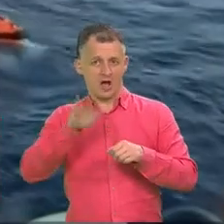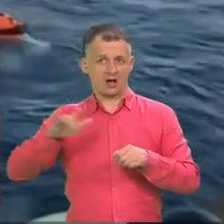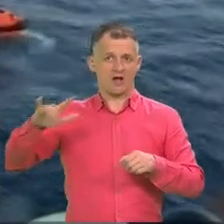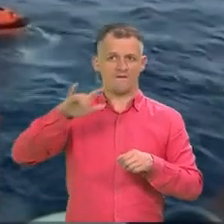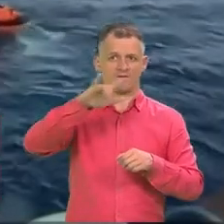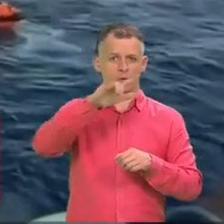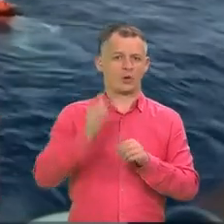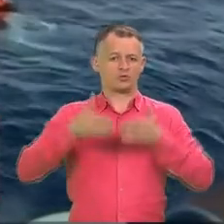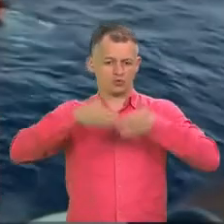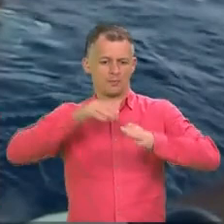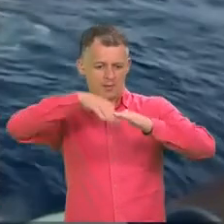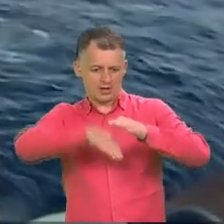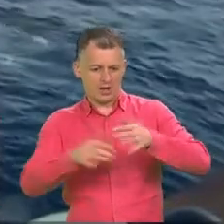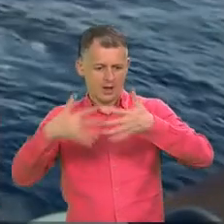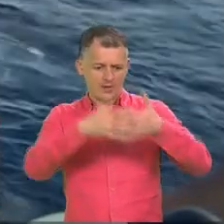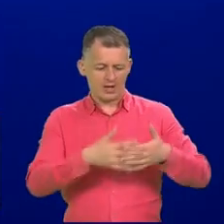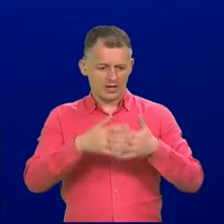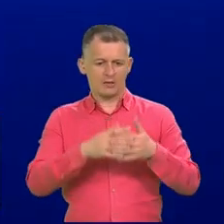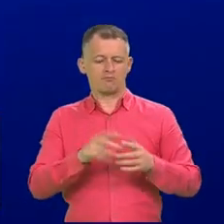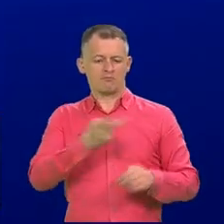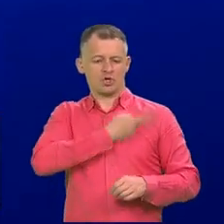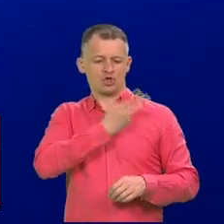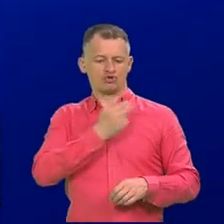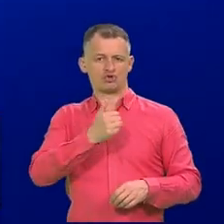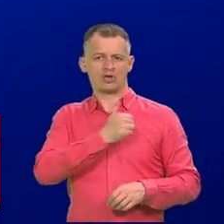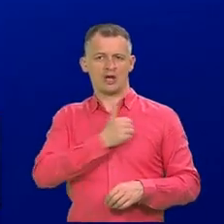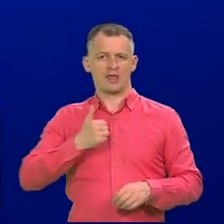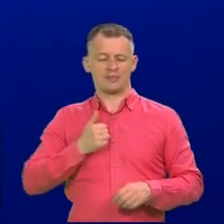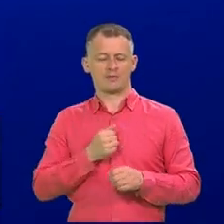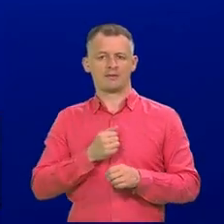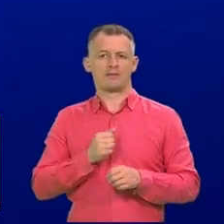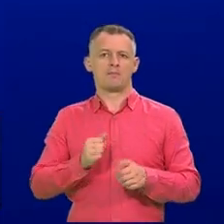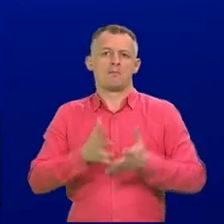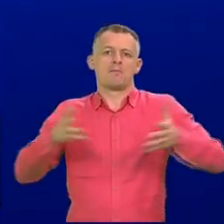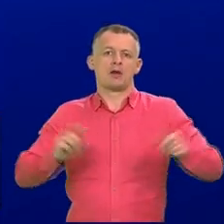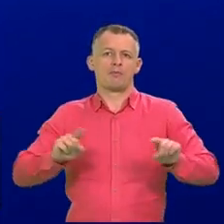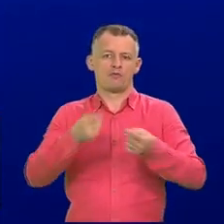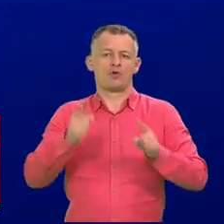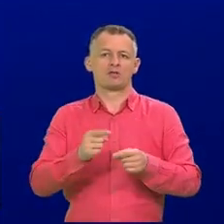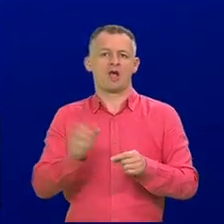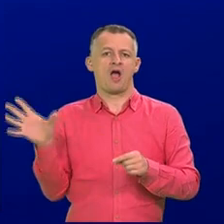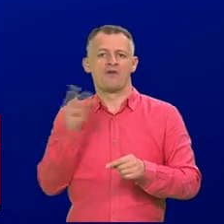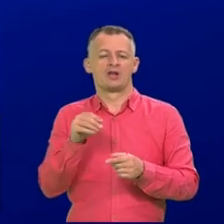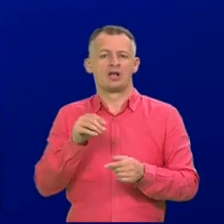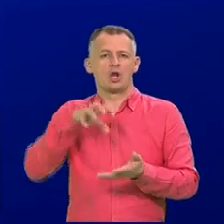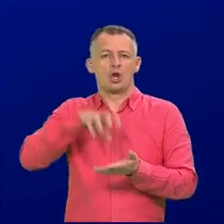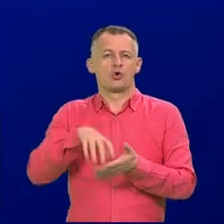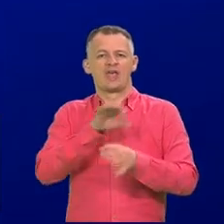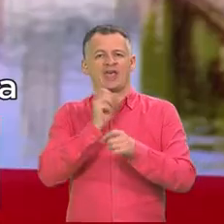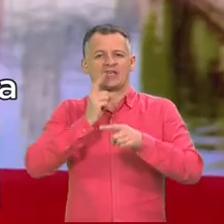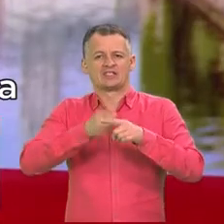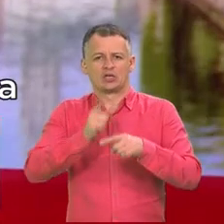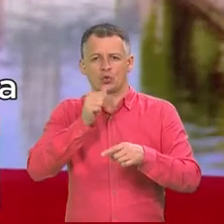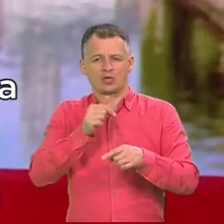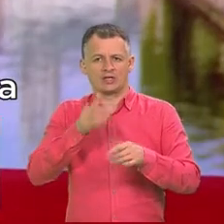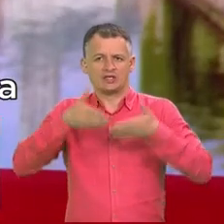nave, submarine americane, britanice și canadiene. Imensa provocare este, desigur, aflarea zonei exacte din ocean în care este Titan. And